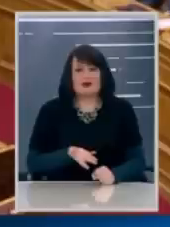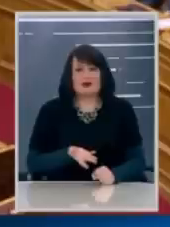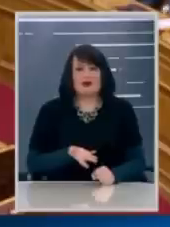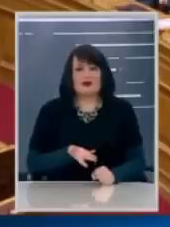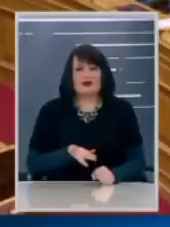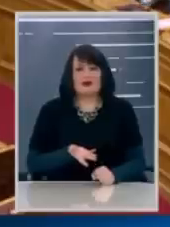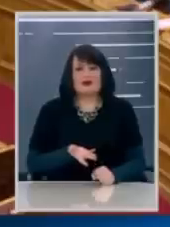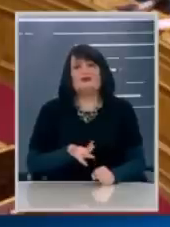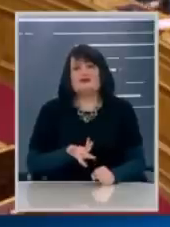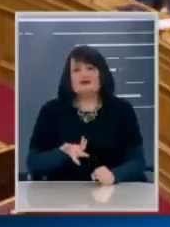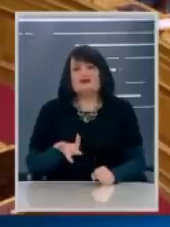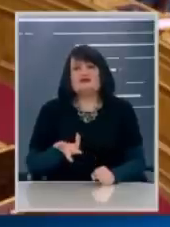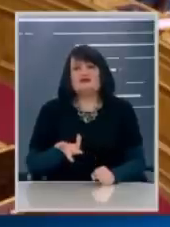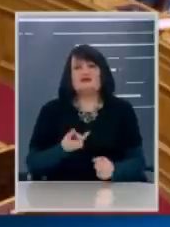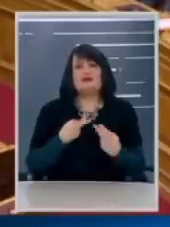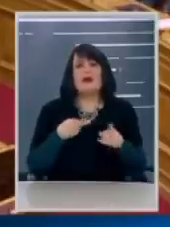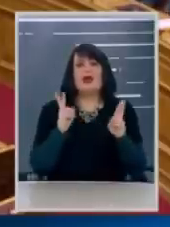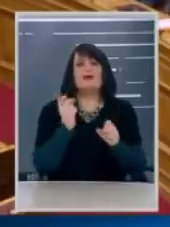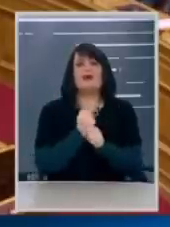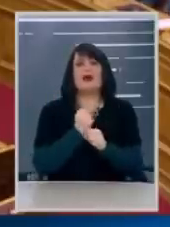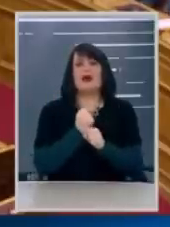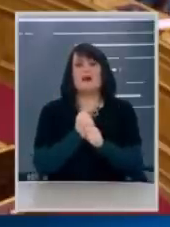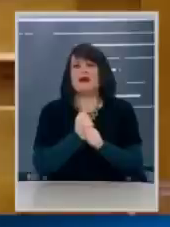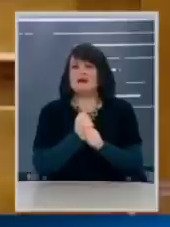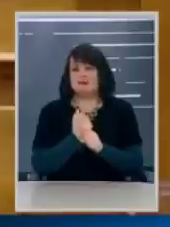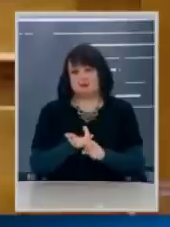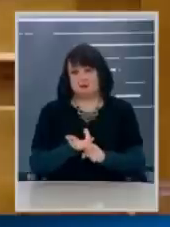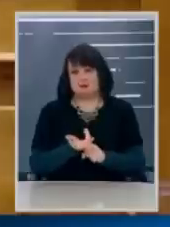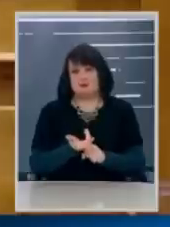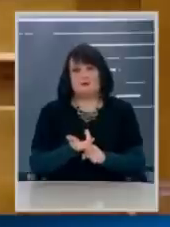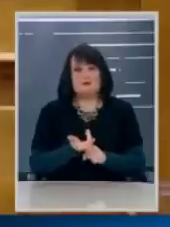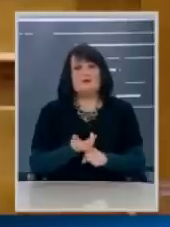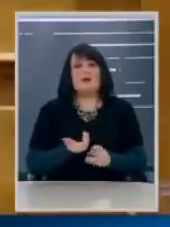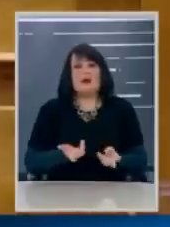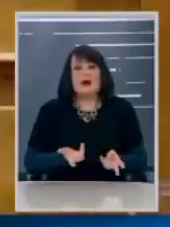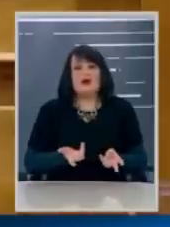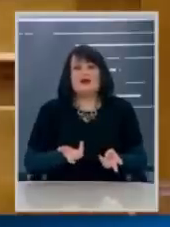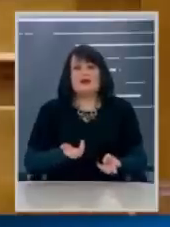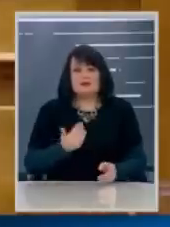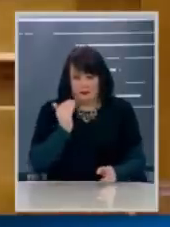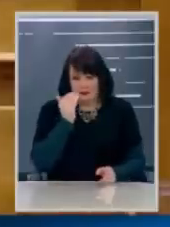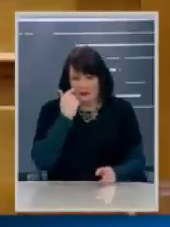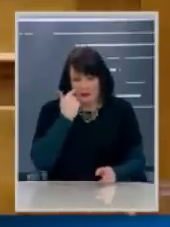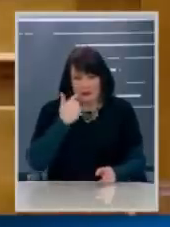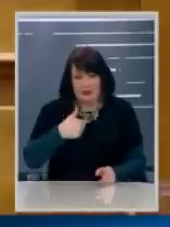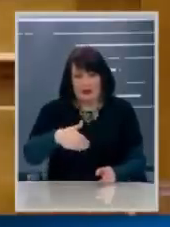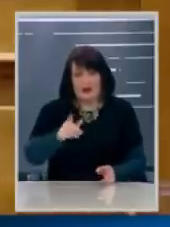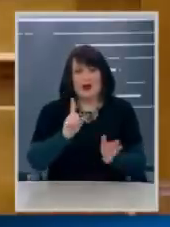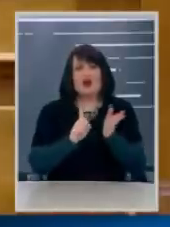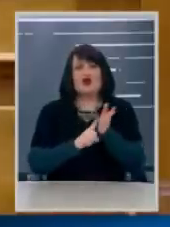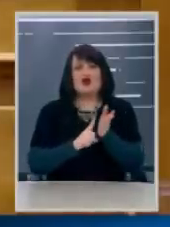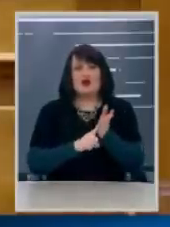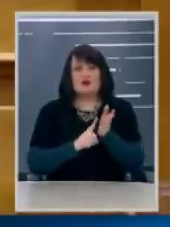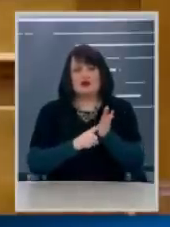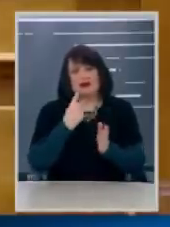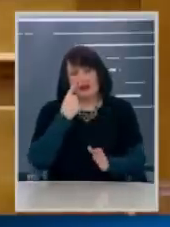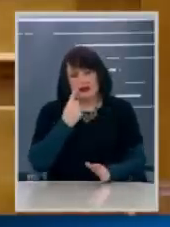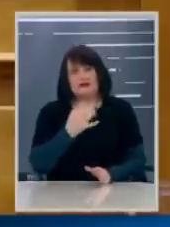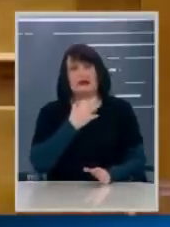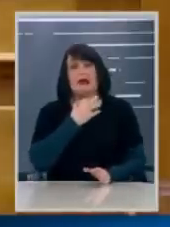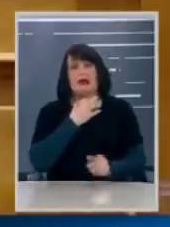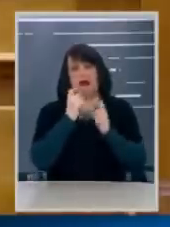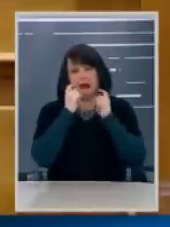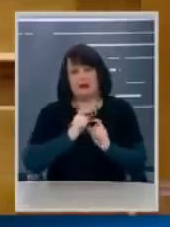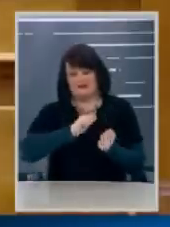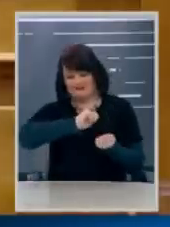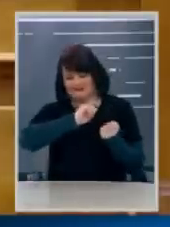τους ελεύθερους επαγγελματίες και ότι αργά ή γρήγορα ο νόμος αυτός θα αναγκαζόμασταν να